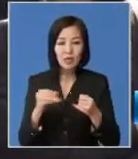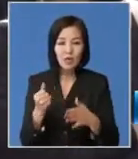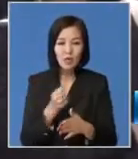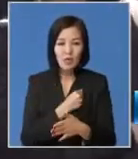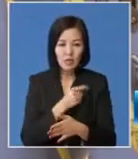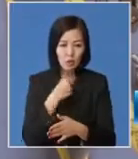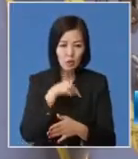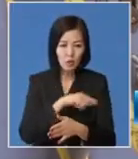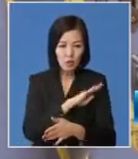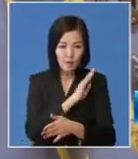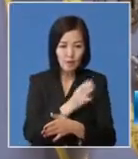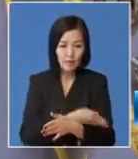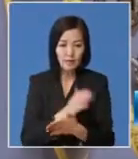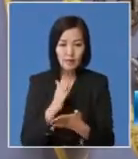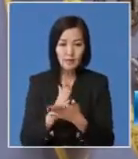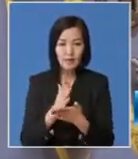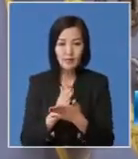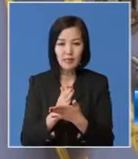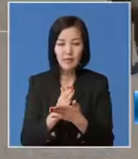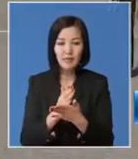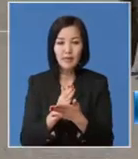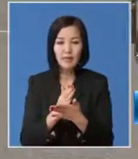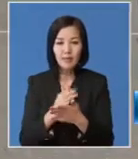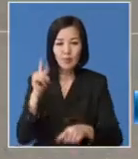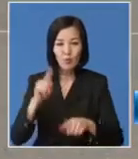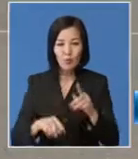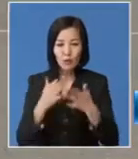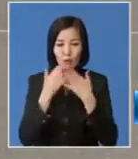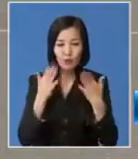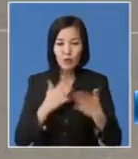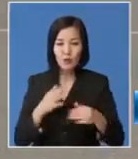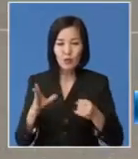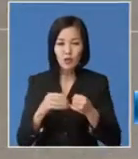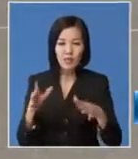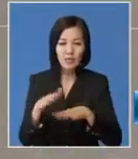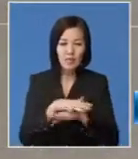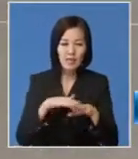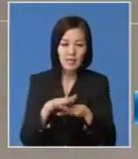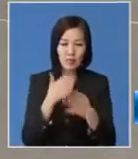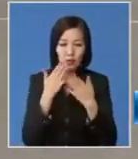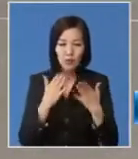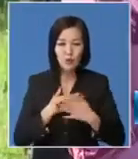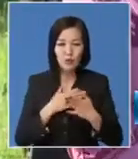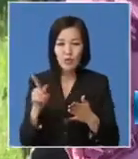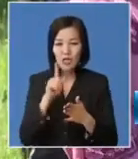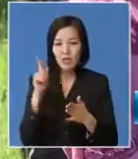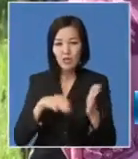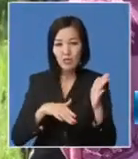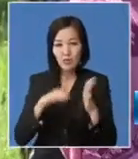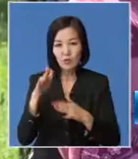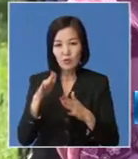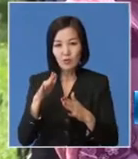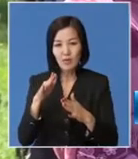рух асқақтап тұрады. Көрген өнеге өсиетіне қарай, отанын сүйген, елін жерін тәу еткен ержүрек ұрпақ өсіп келеді. Оларға